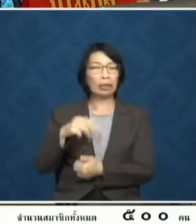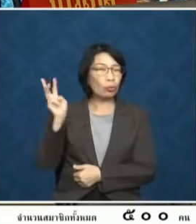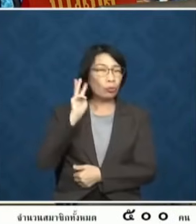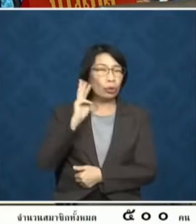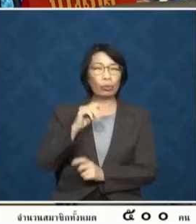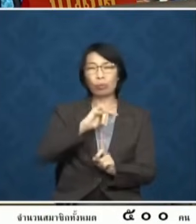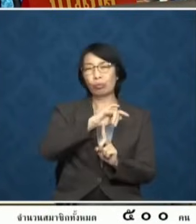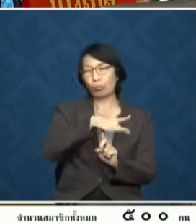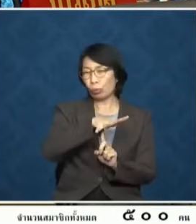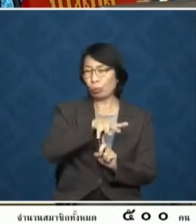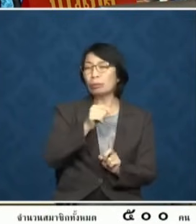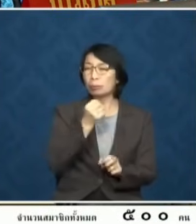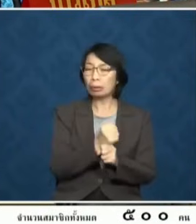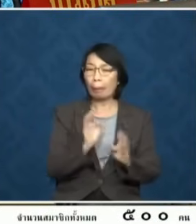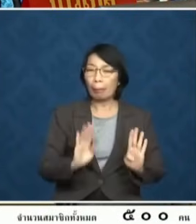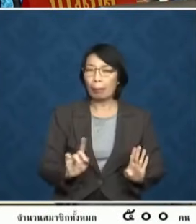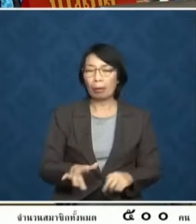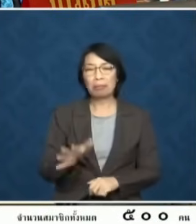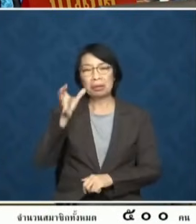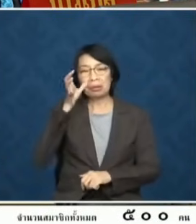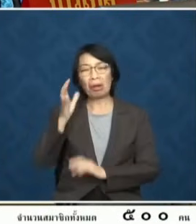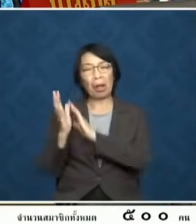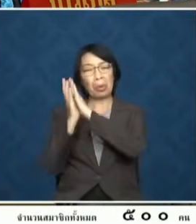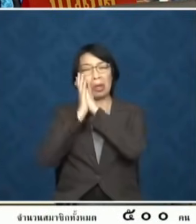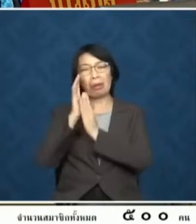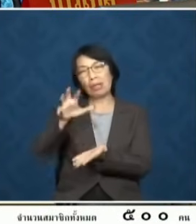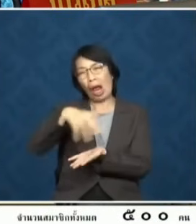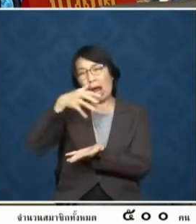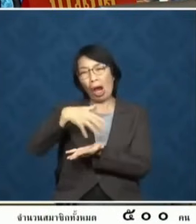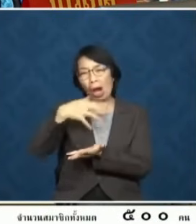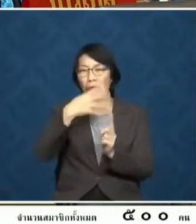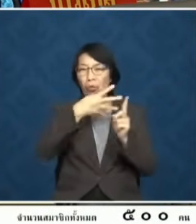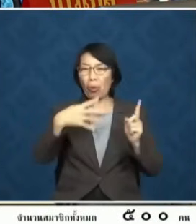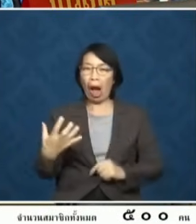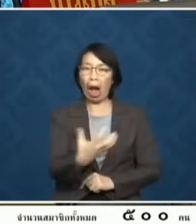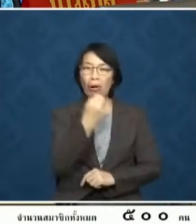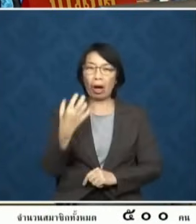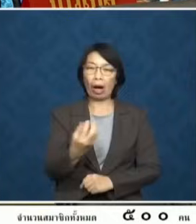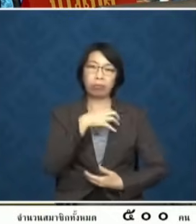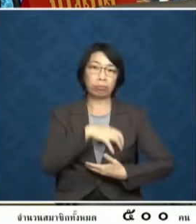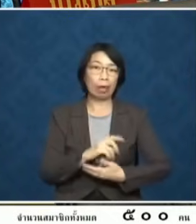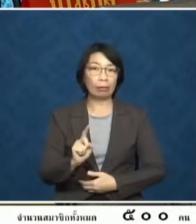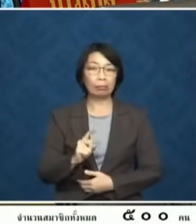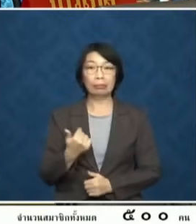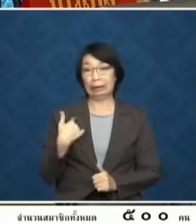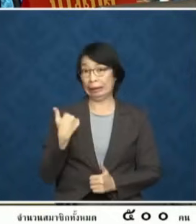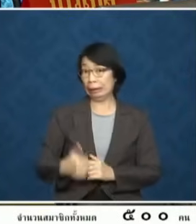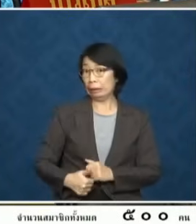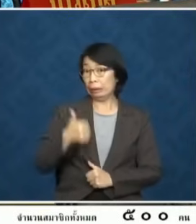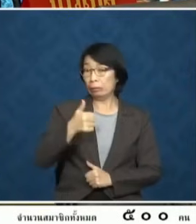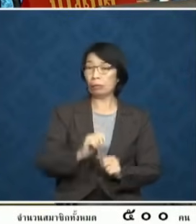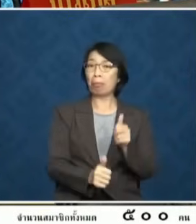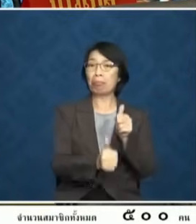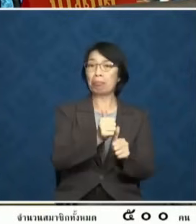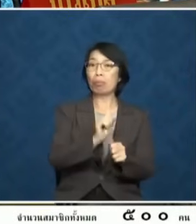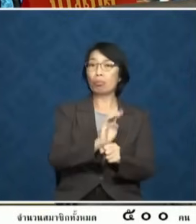ปัจจุบันยังคงทำตัวเป็นเสือนอนกินครองคลื่นความถี่จำนวนมากอาจจะไม่ได้เป็นผู้ชนะในเกมธุรกิจ